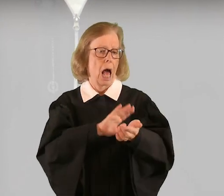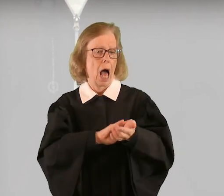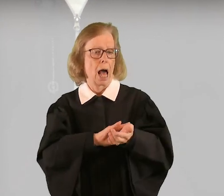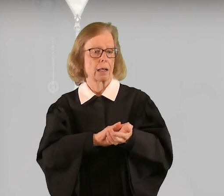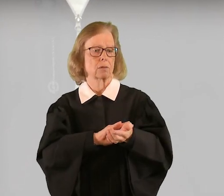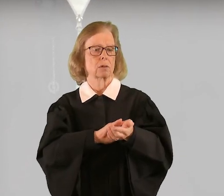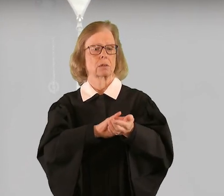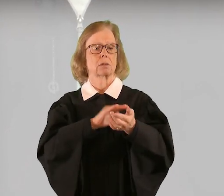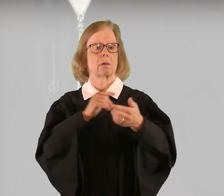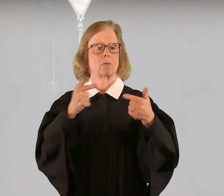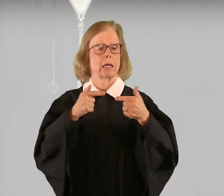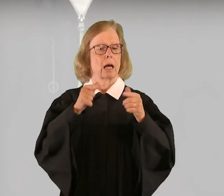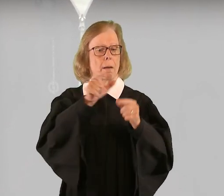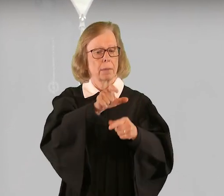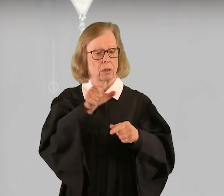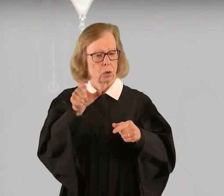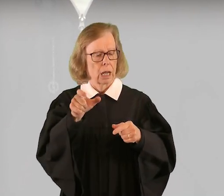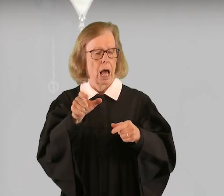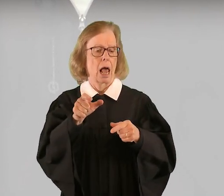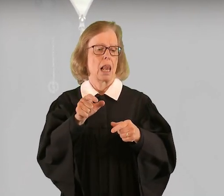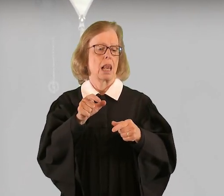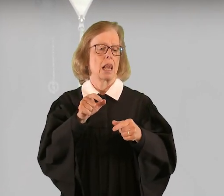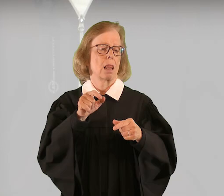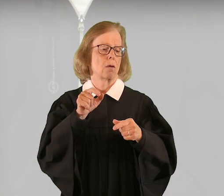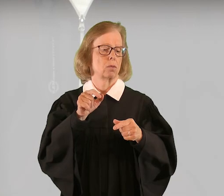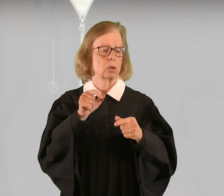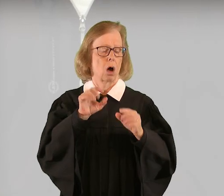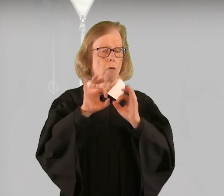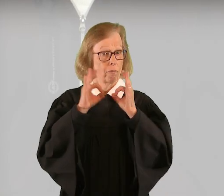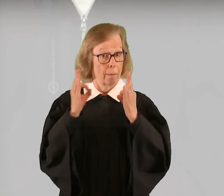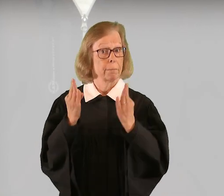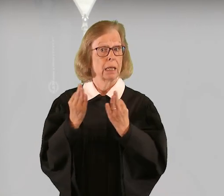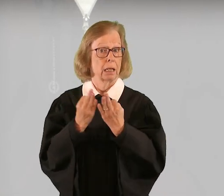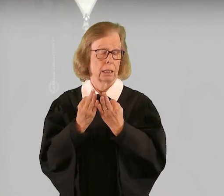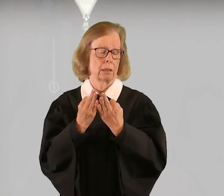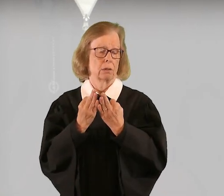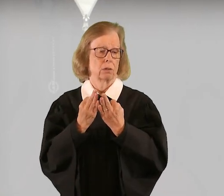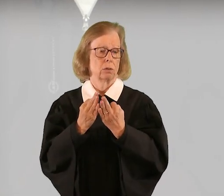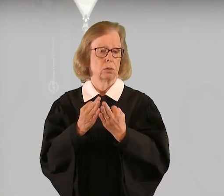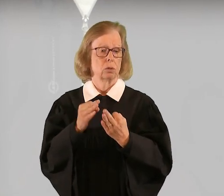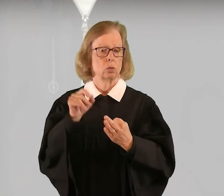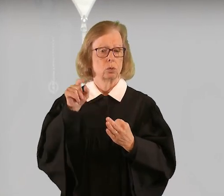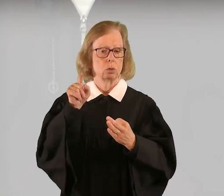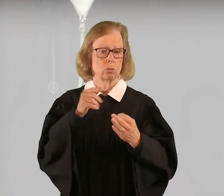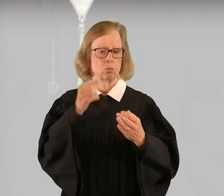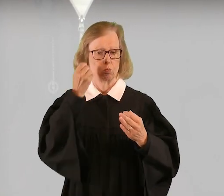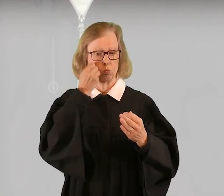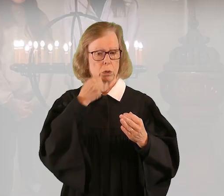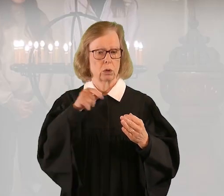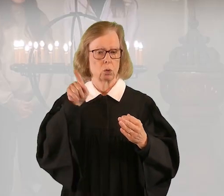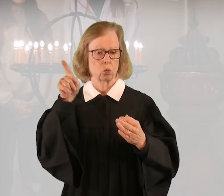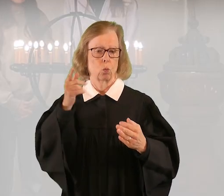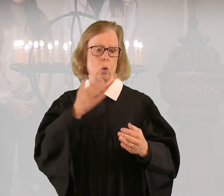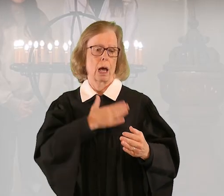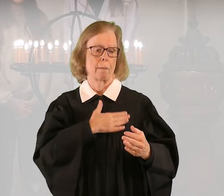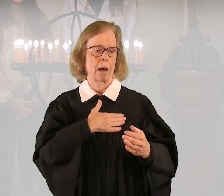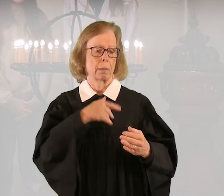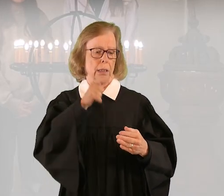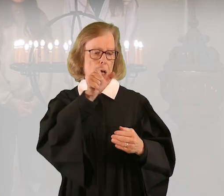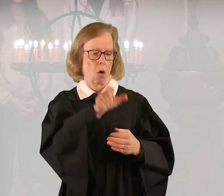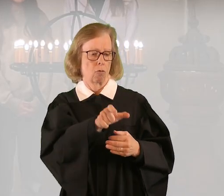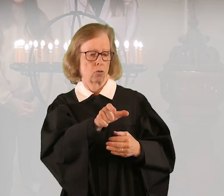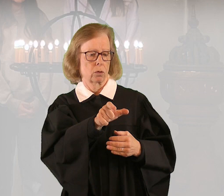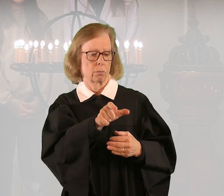Ärztinnen, beim Pflegepersonal und bei den Familien. Erbarme dich.